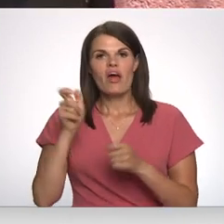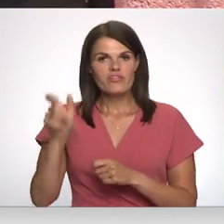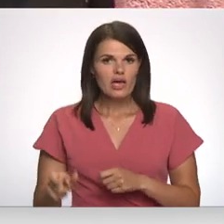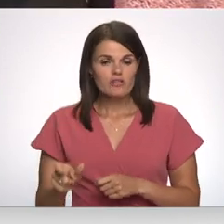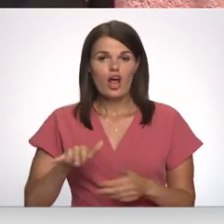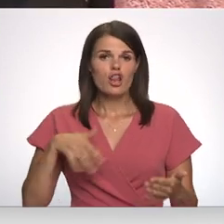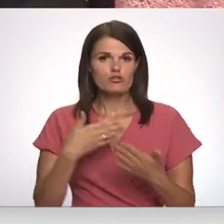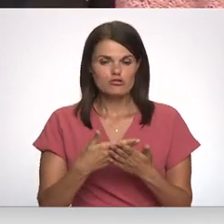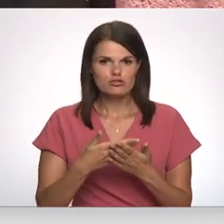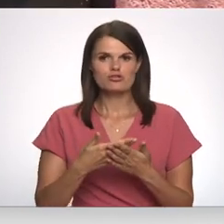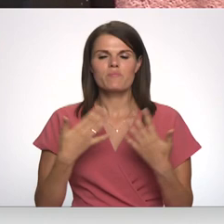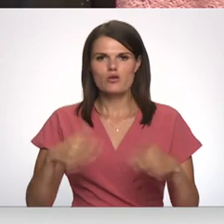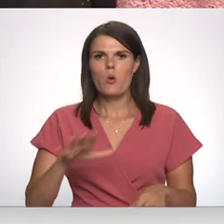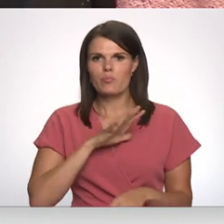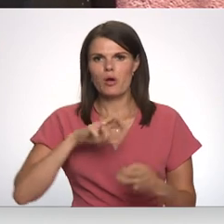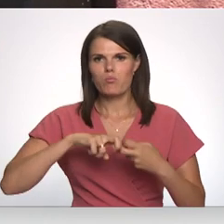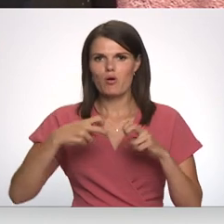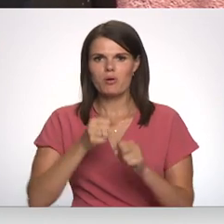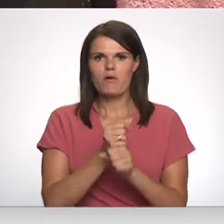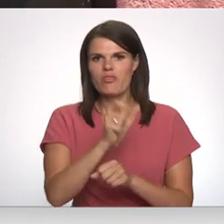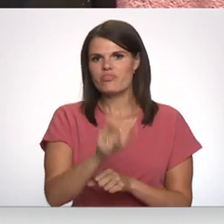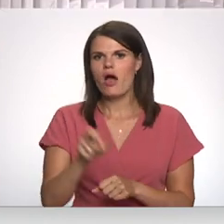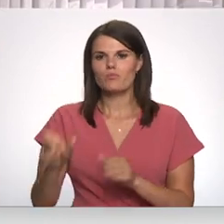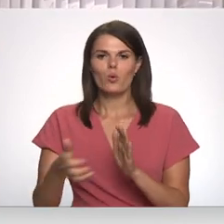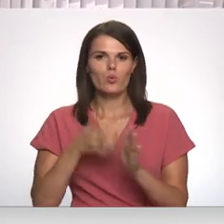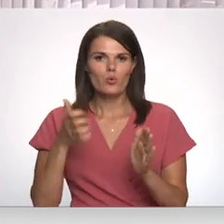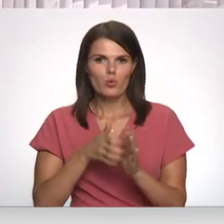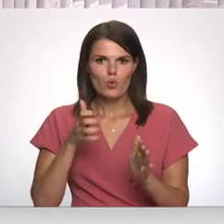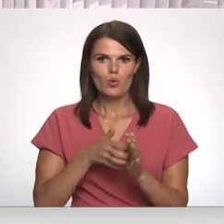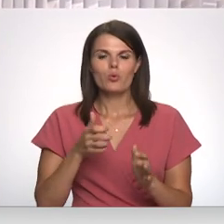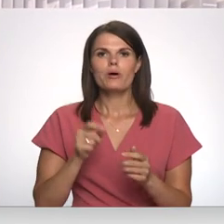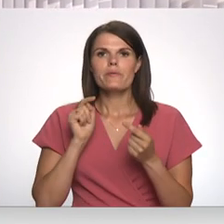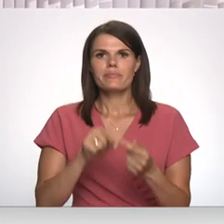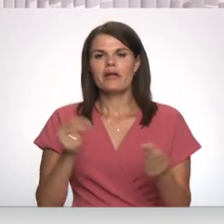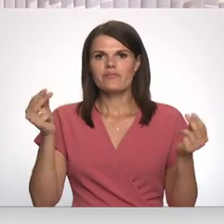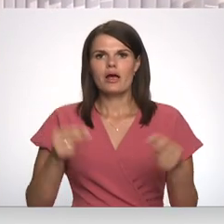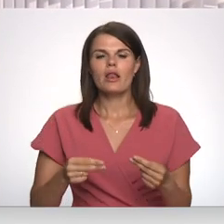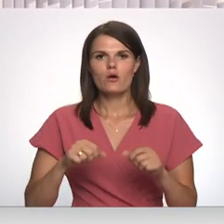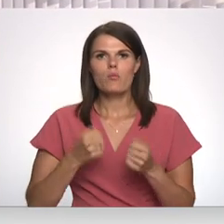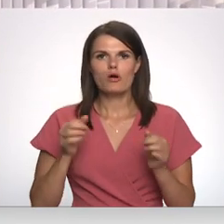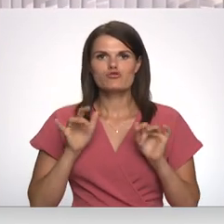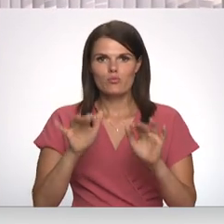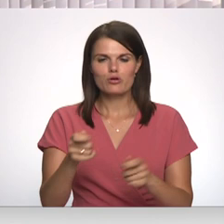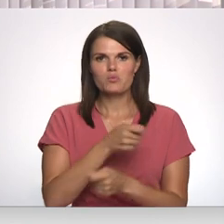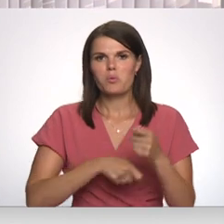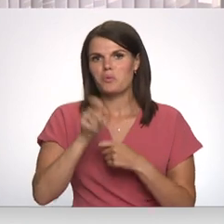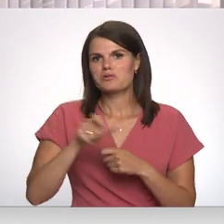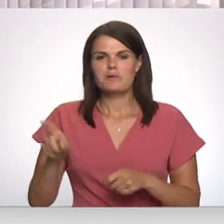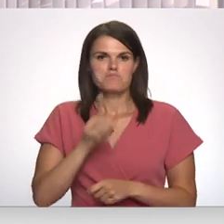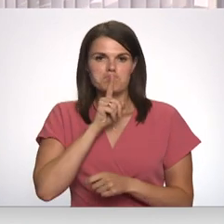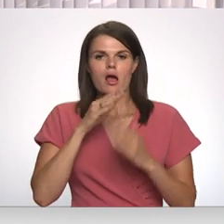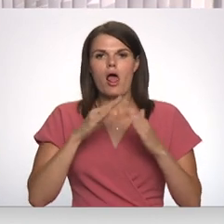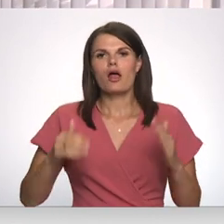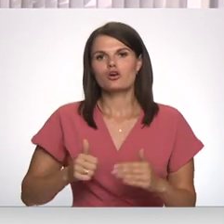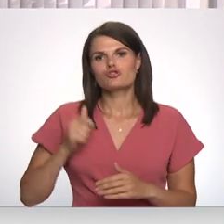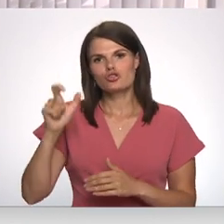jau līdz šim galvas sāpes radīs darbinieku trūkums. Pretenzijas pret līguma laušanas procedūru uzņēmējiem nesot. Ēkas